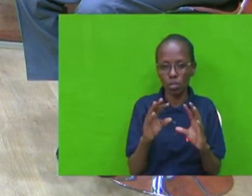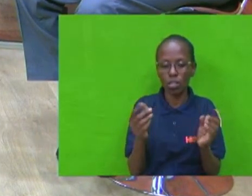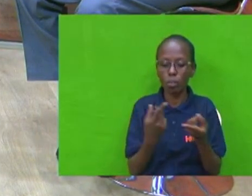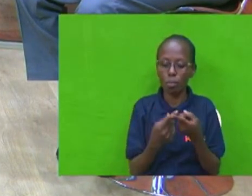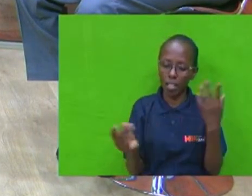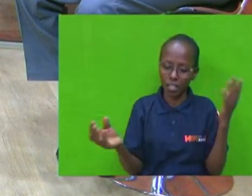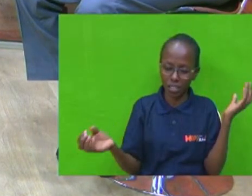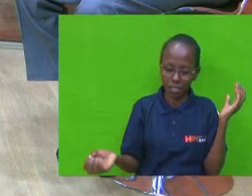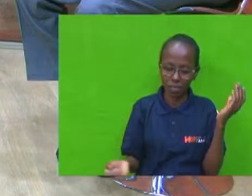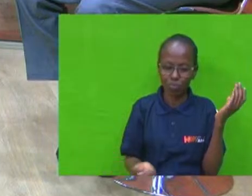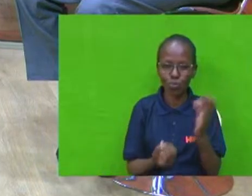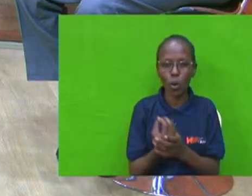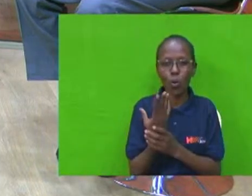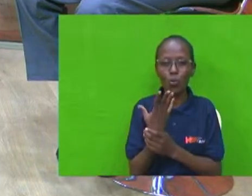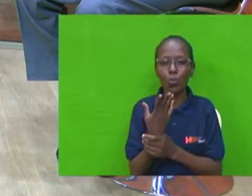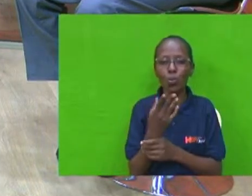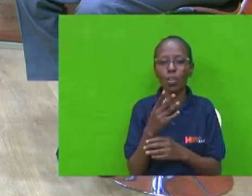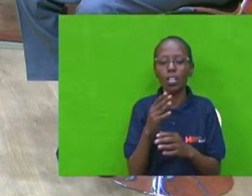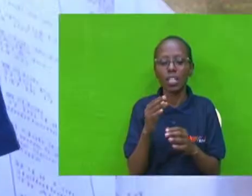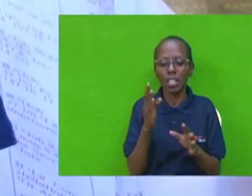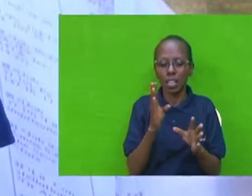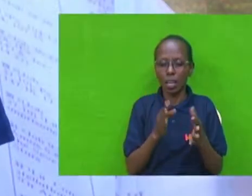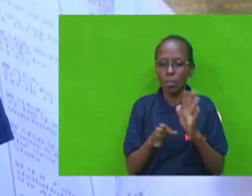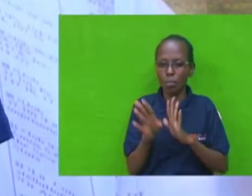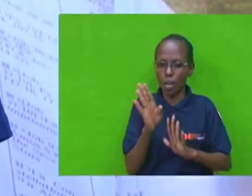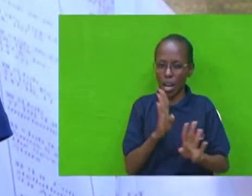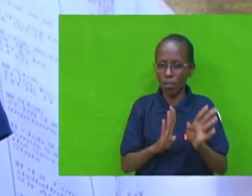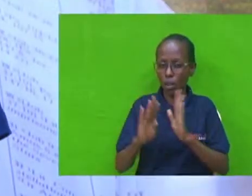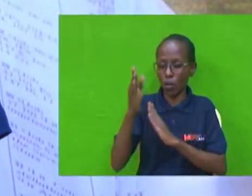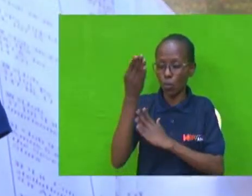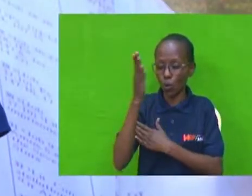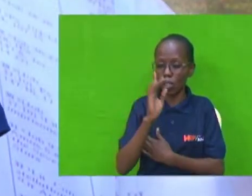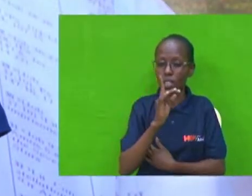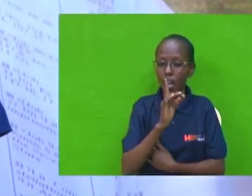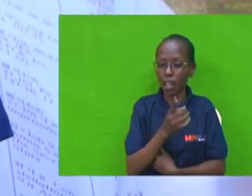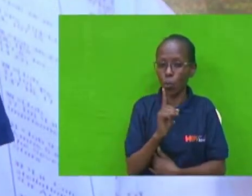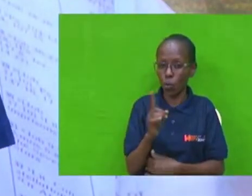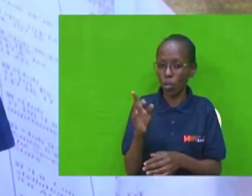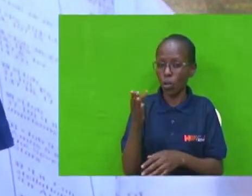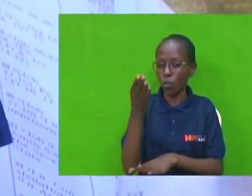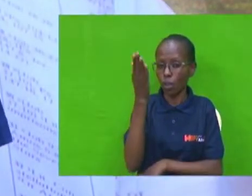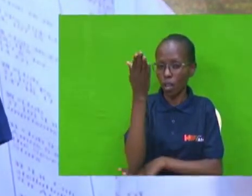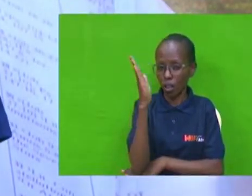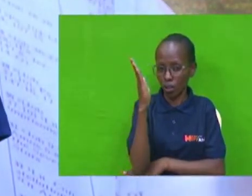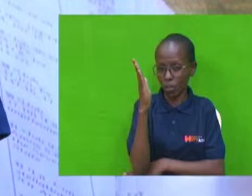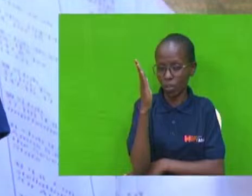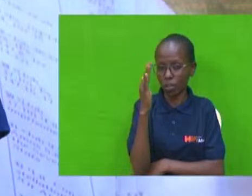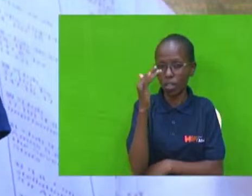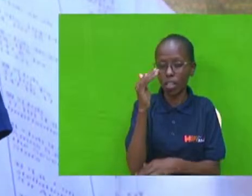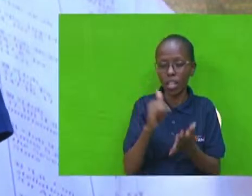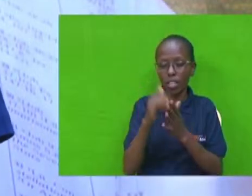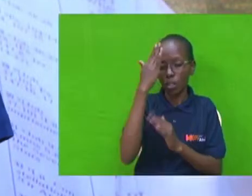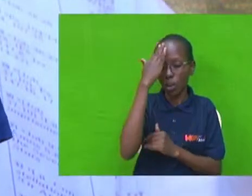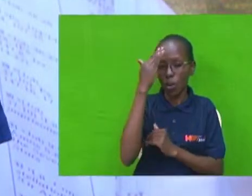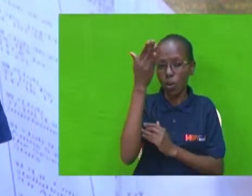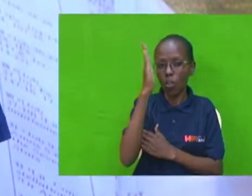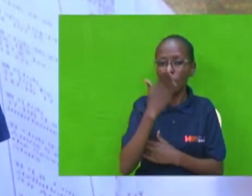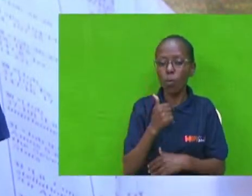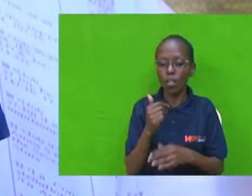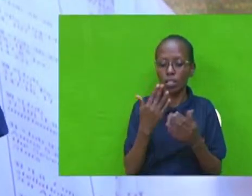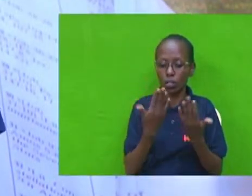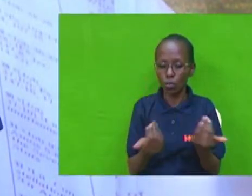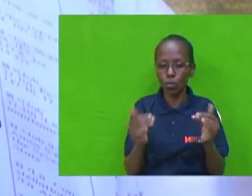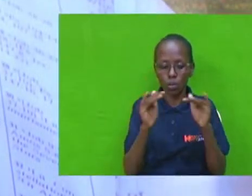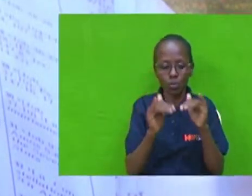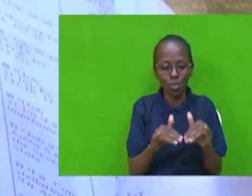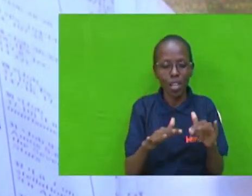waleeni katika adabu na maonyo ya Bwana. Kwa yale maonyo unampa mtoto, mpe maonyo ya Bwana. Kama Mungu anataka watoto mkae hivi na hivi, na